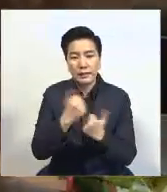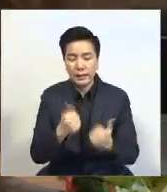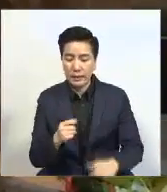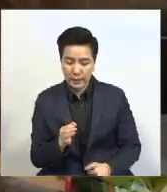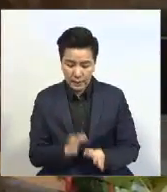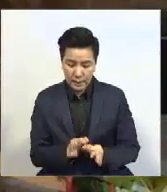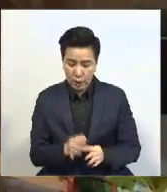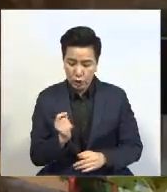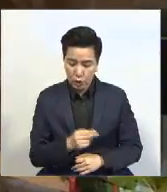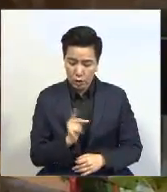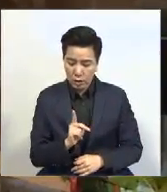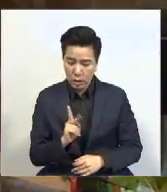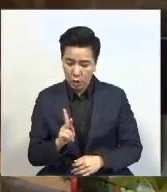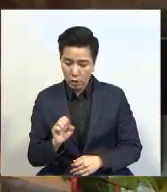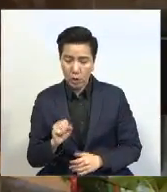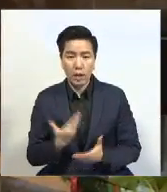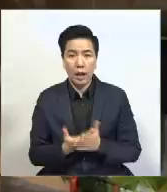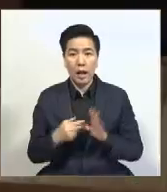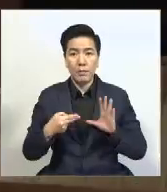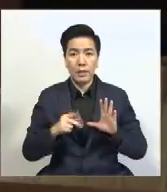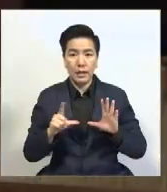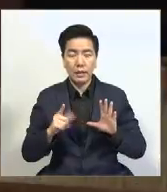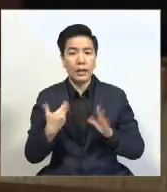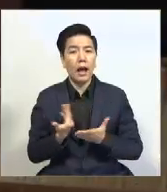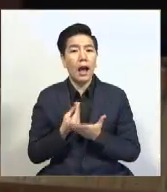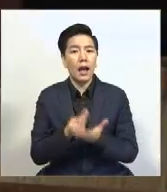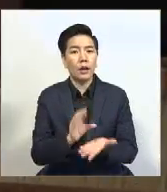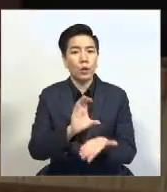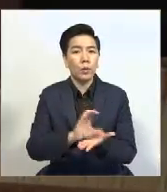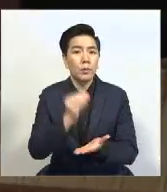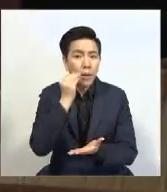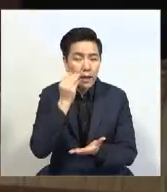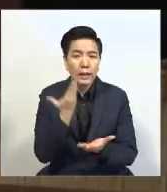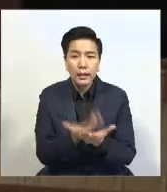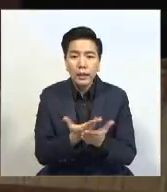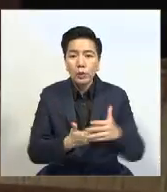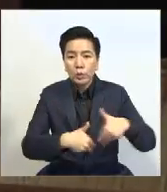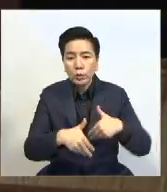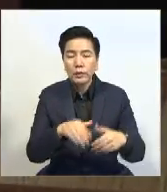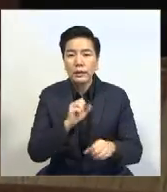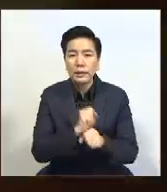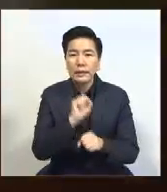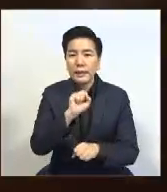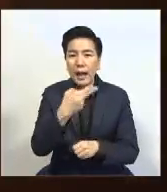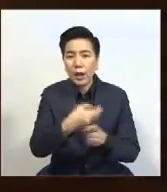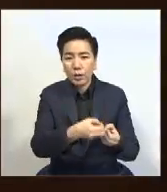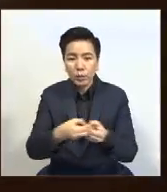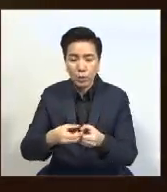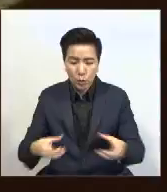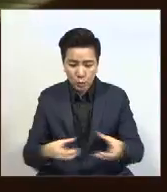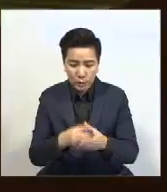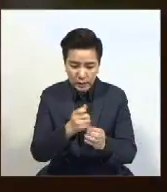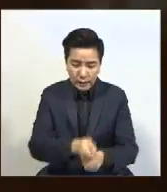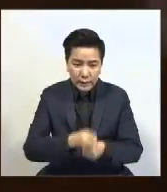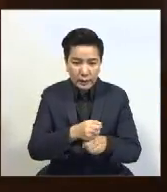ธกส.จะให้สินเชื่อวงเงินรวม 50,000 ล้านบาทให้กับกองทุนหมู่บ้านสถาบันการเงินชุมชนสหกรณ์การเกษตรกลุ่มเกษตร